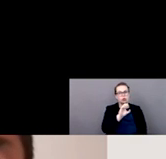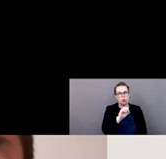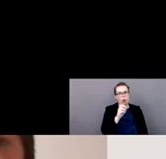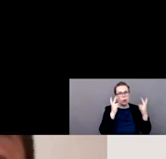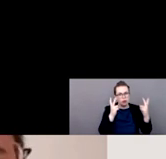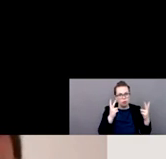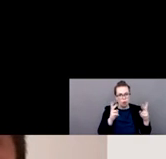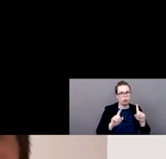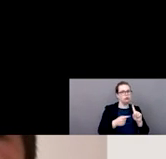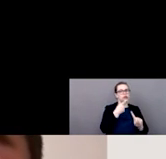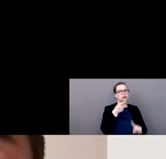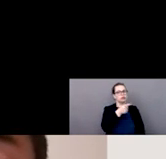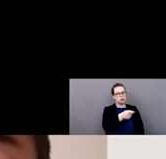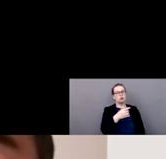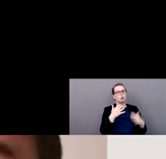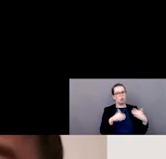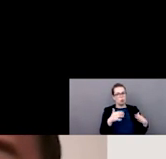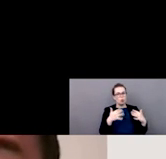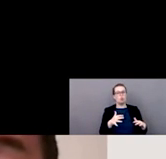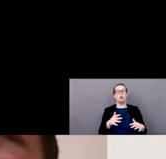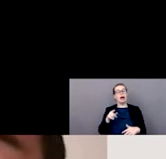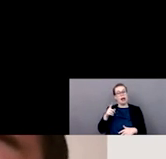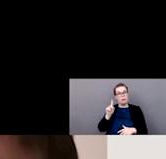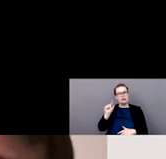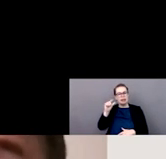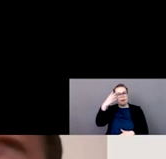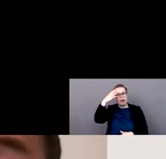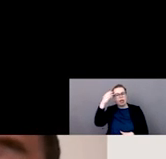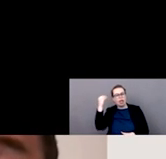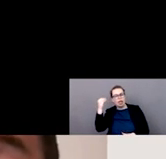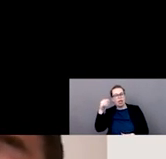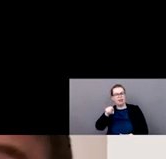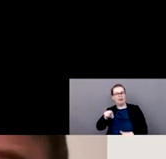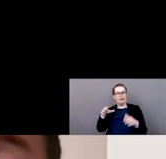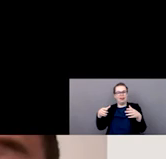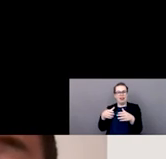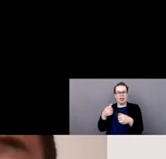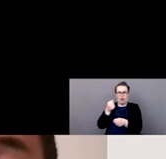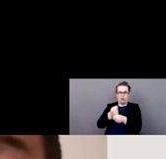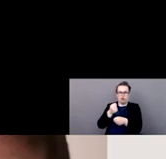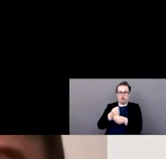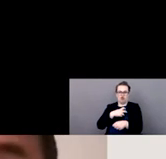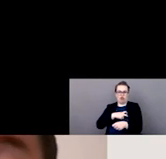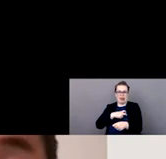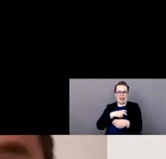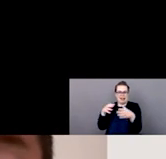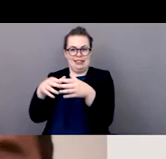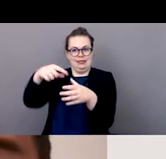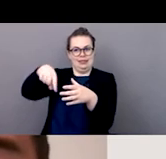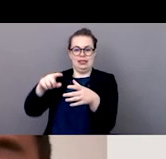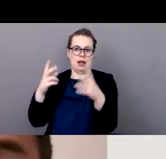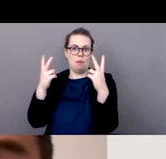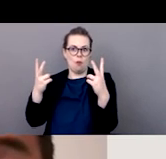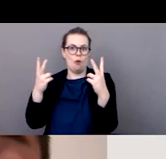partie aussi et d'autres activistes aussi de Bromain et un des avantages de ces projets et que nous apprenons tous